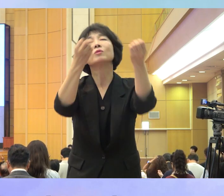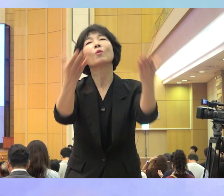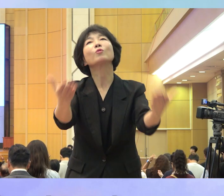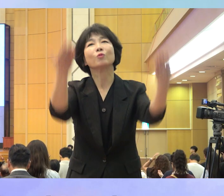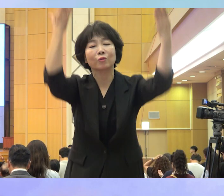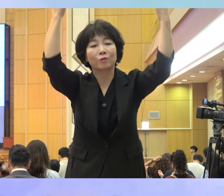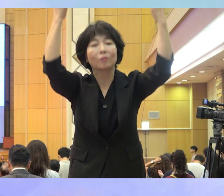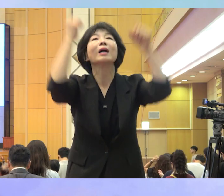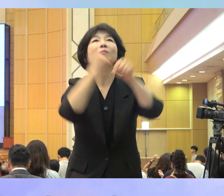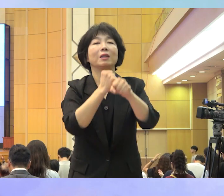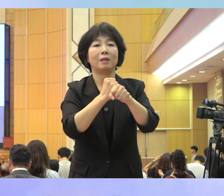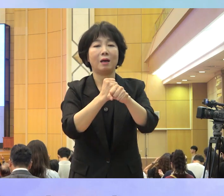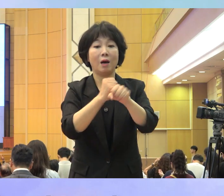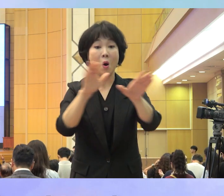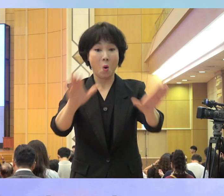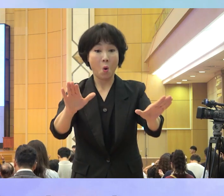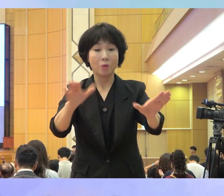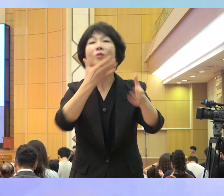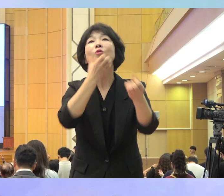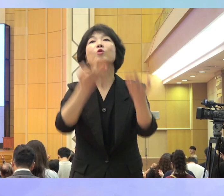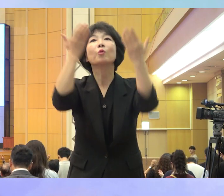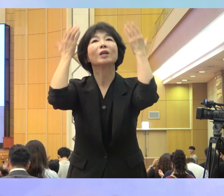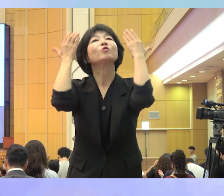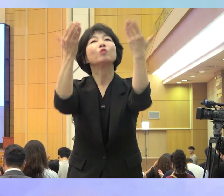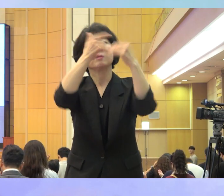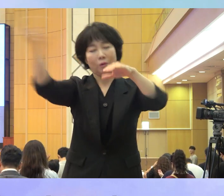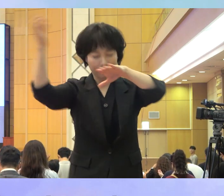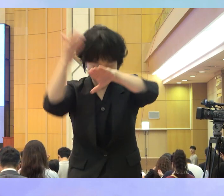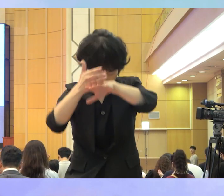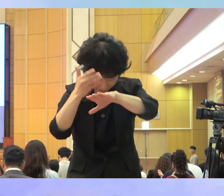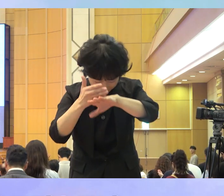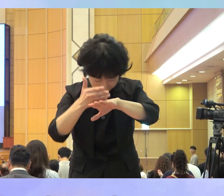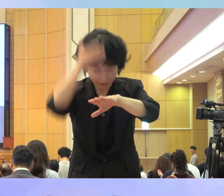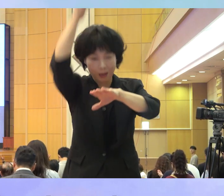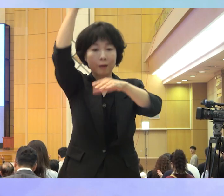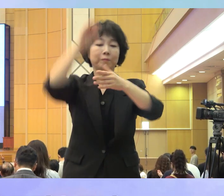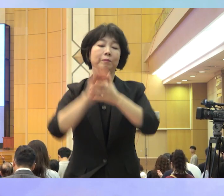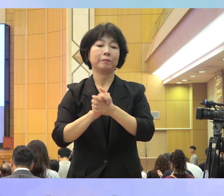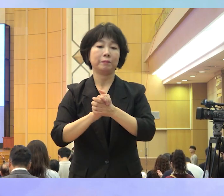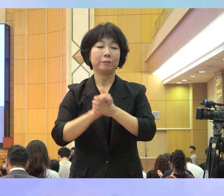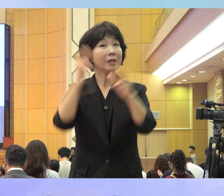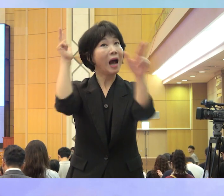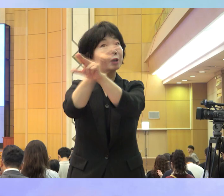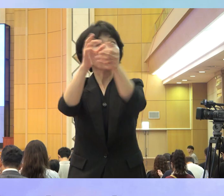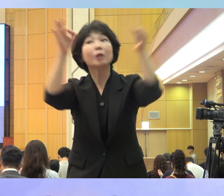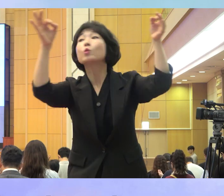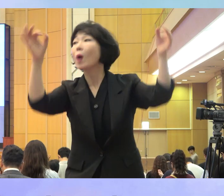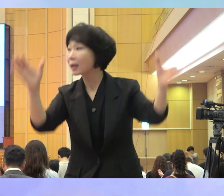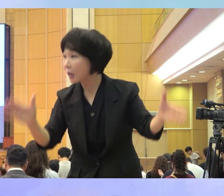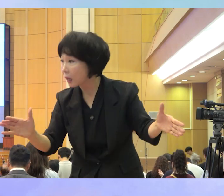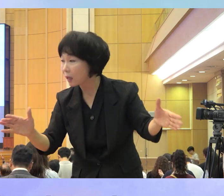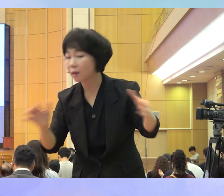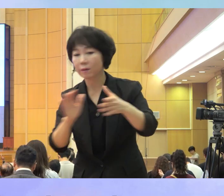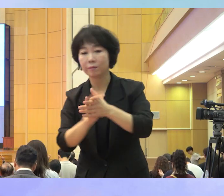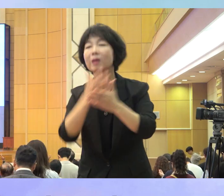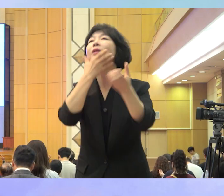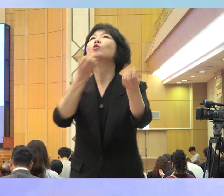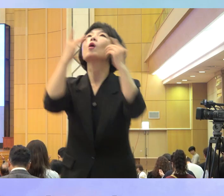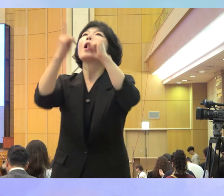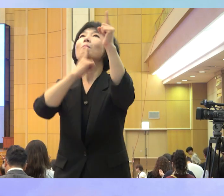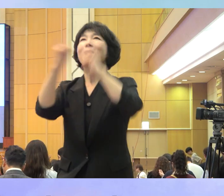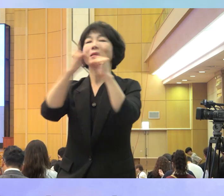송축하옵나이다. 오늘 축복해 주시니 감사하옵나이다. 한 주간 동안도